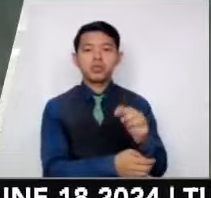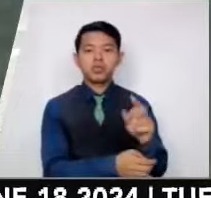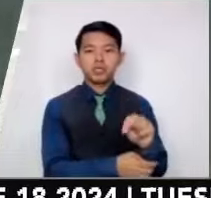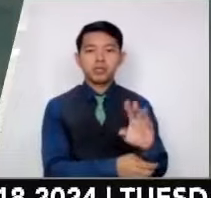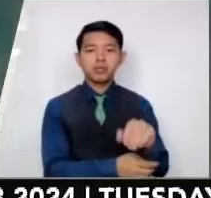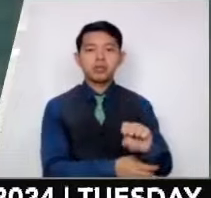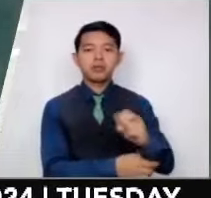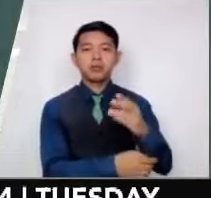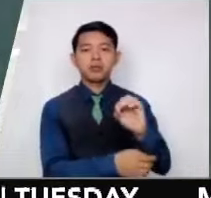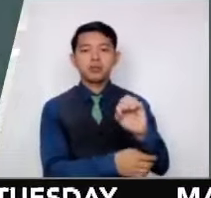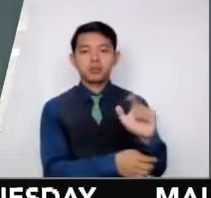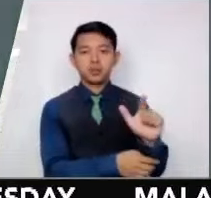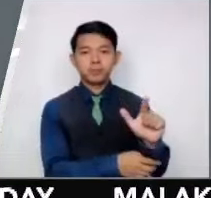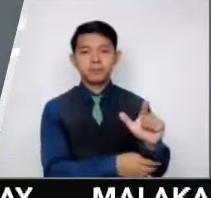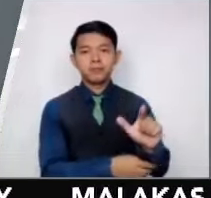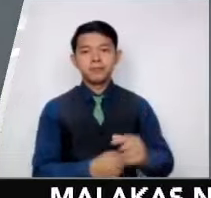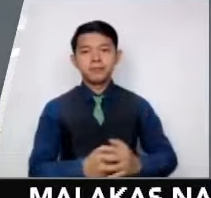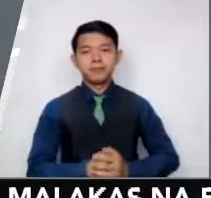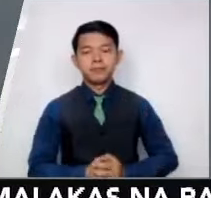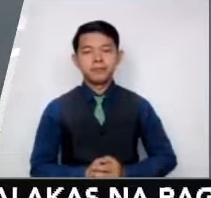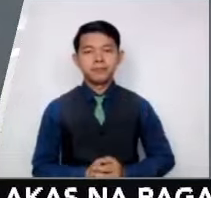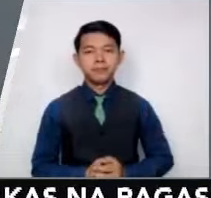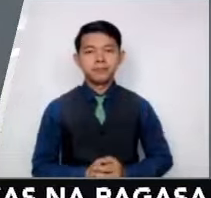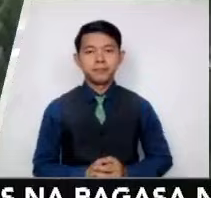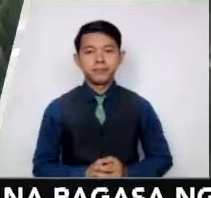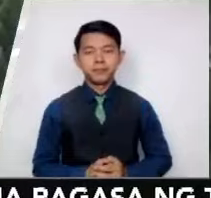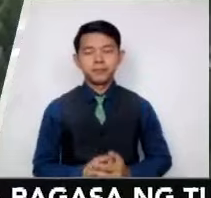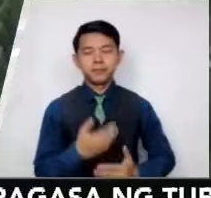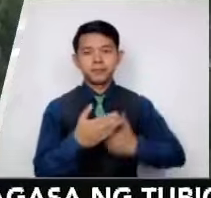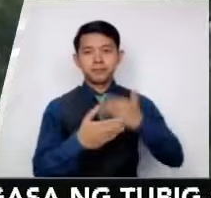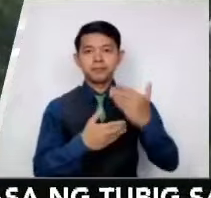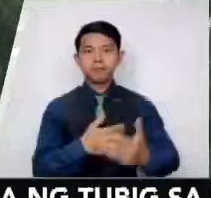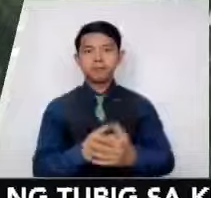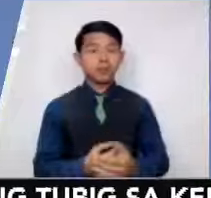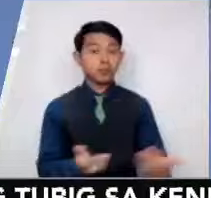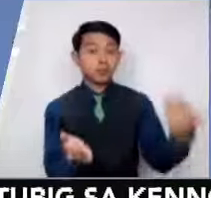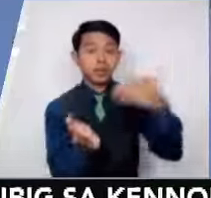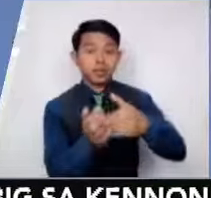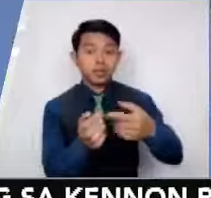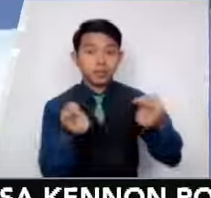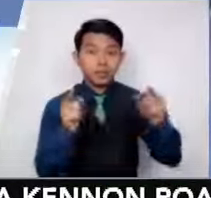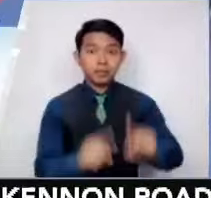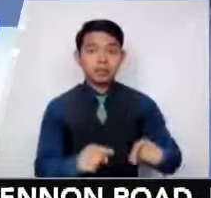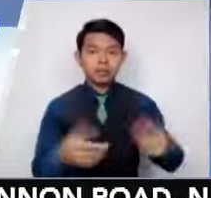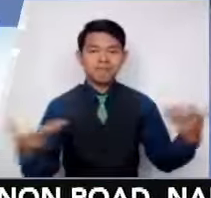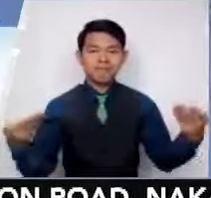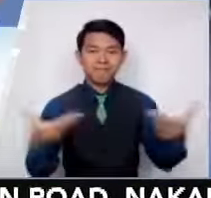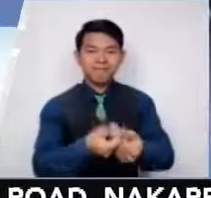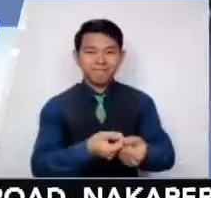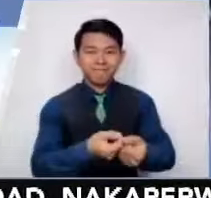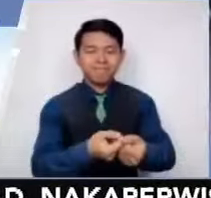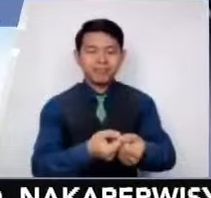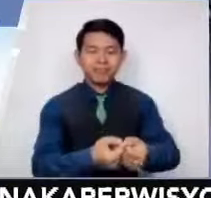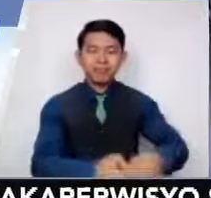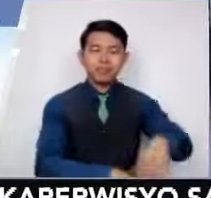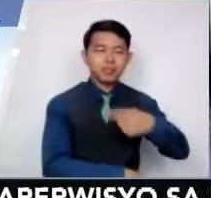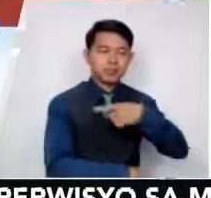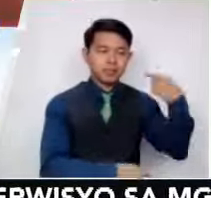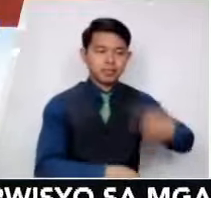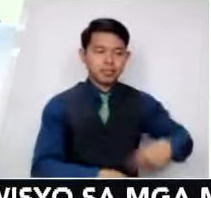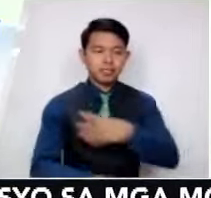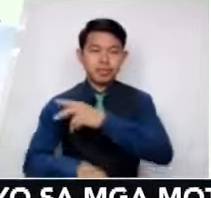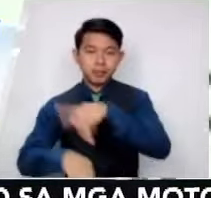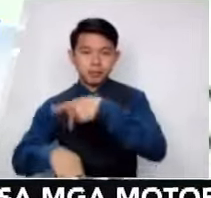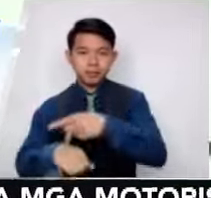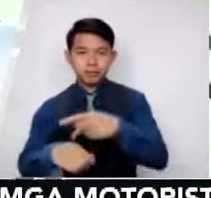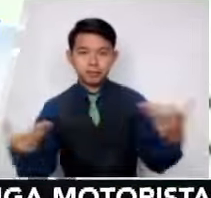Morong muling nagpang-abot sa West Philppines C ang mga sasakyang pandagat ng China at Pilipinas Isang hindi pa kinikilalang resupply vessel